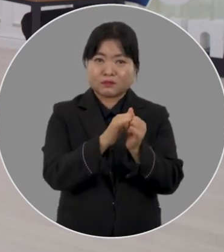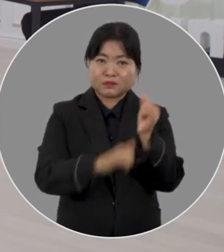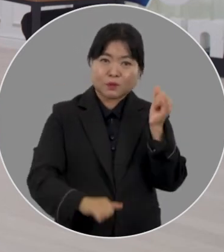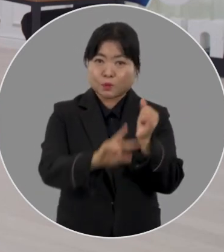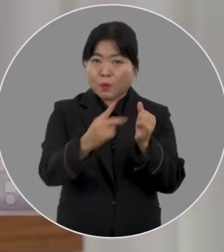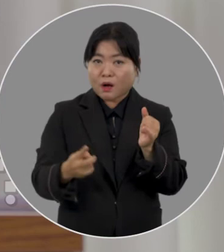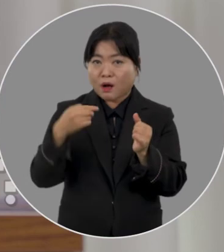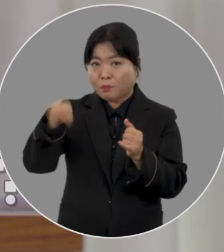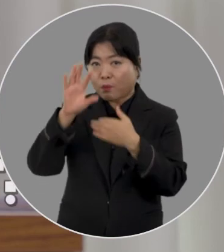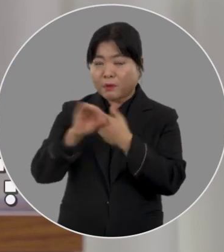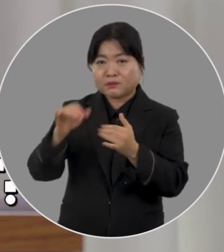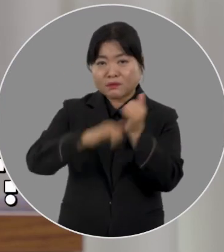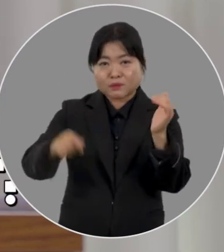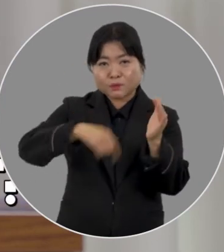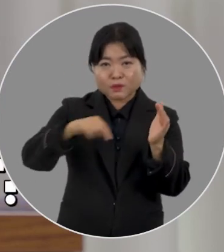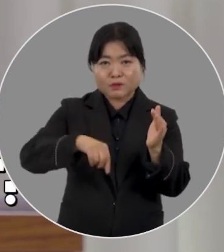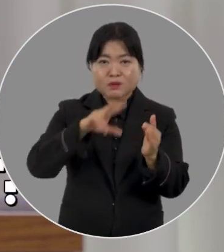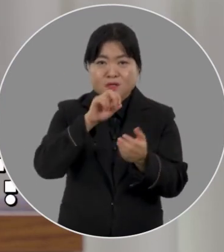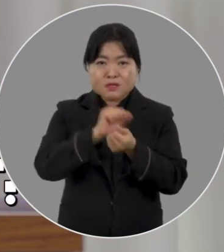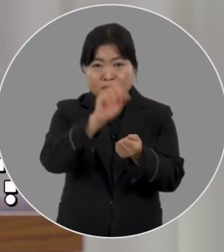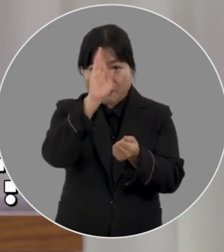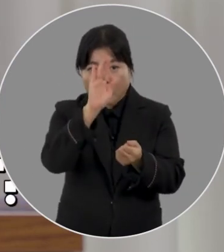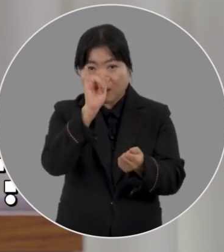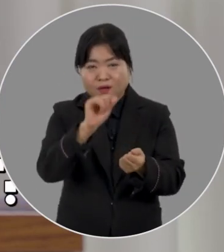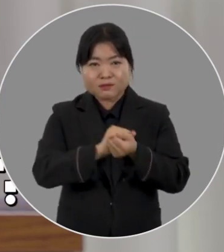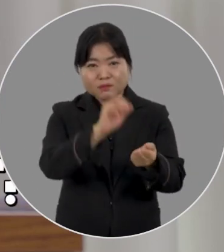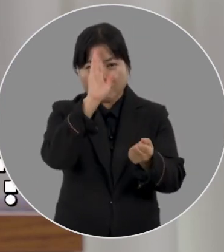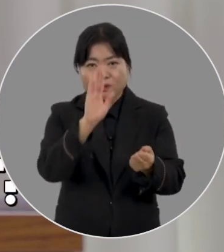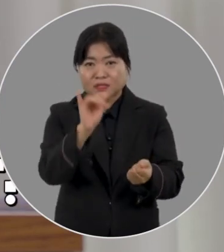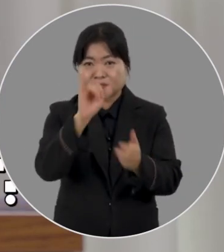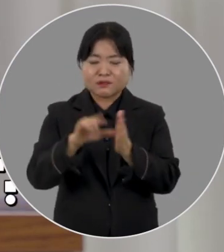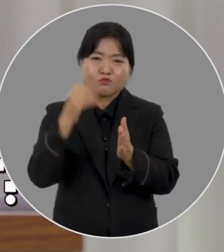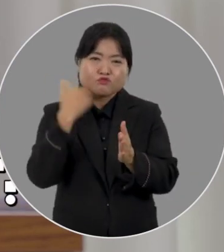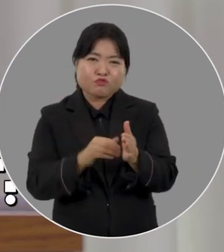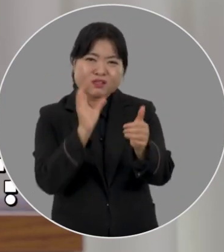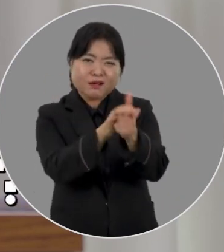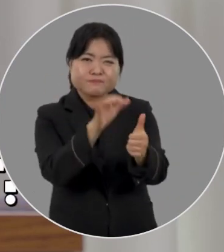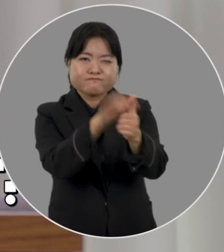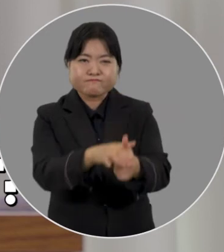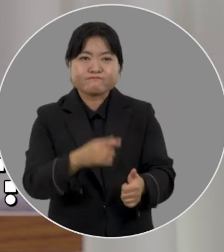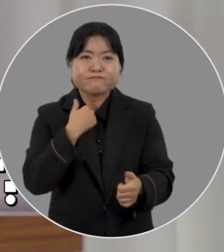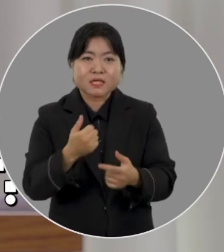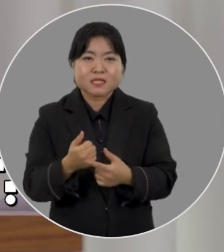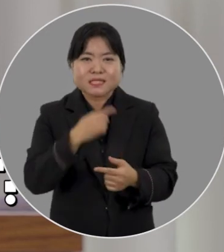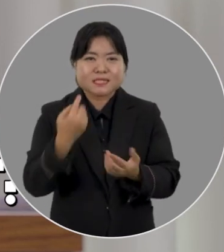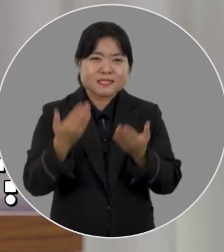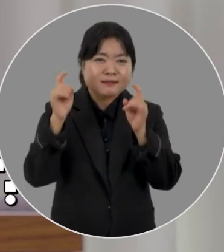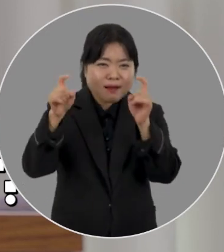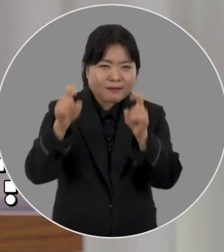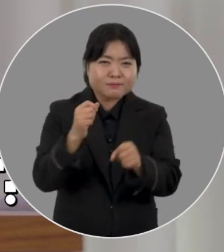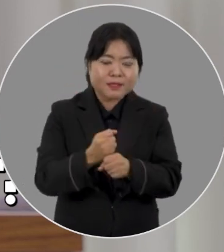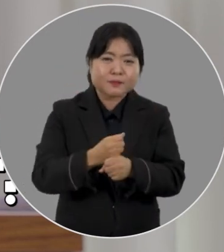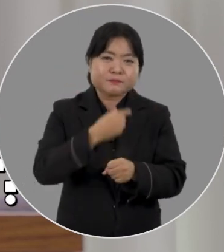예전에도 그 역사 속에서도 흑사병이 돌거나 전염병이 네, 돌거나 했을 때도 누구에게도 책임을 묻고자 하는 희생양을 삼고자